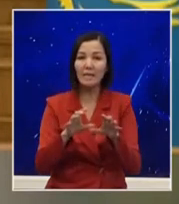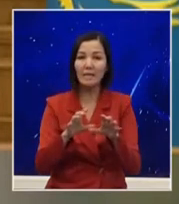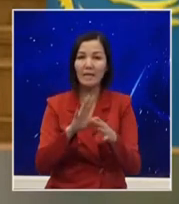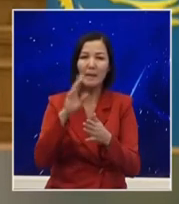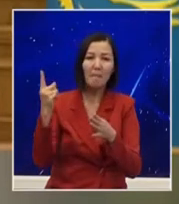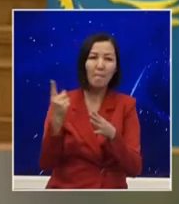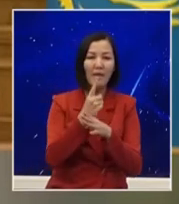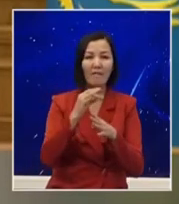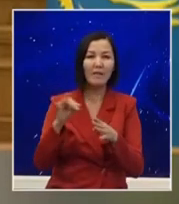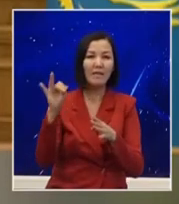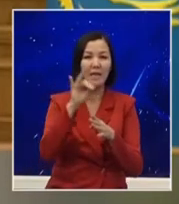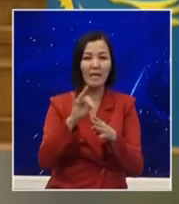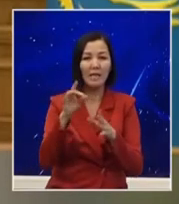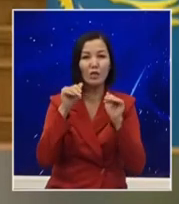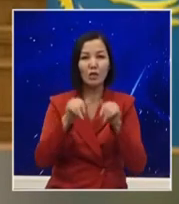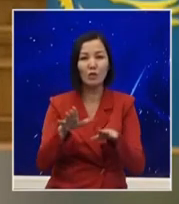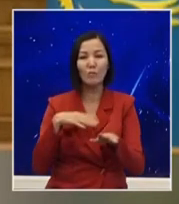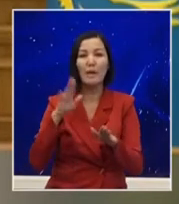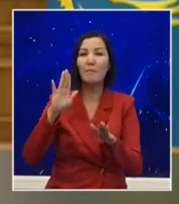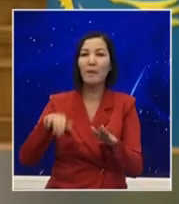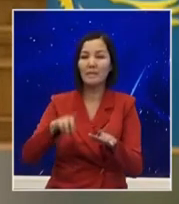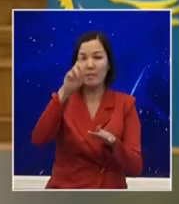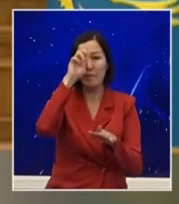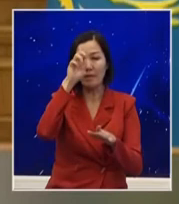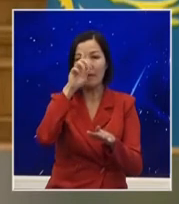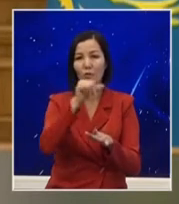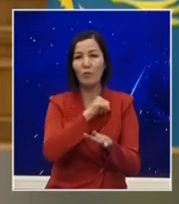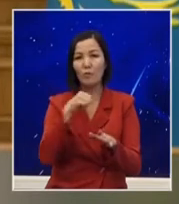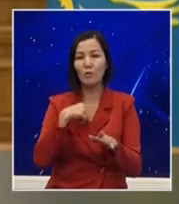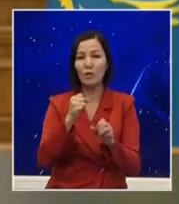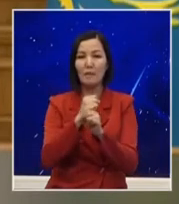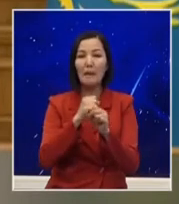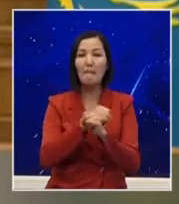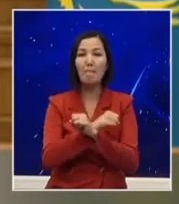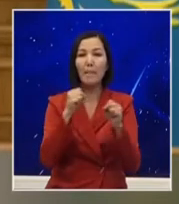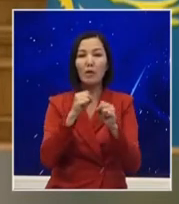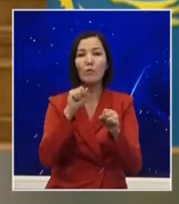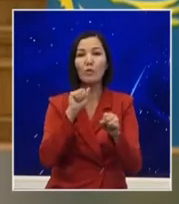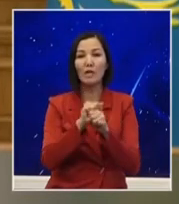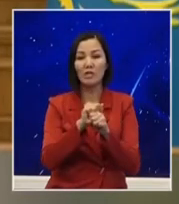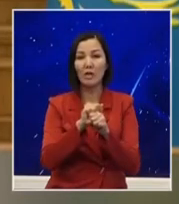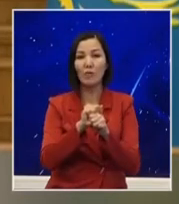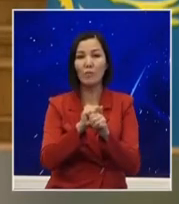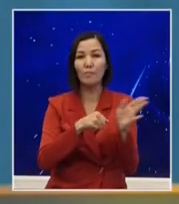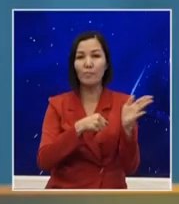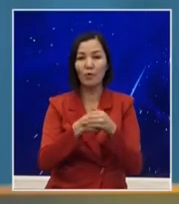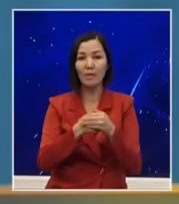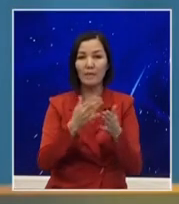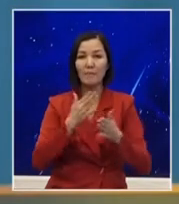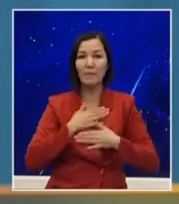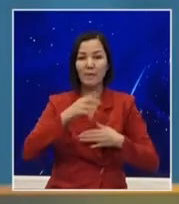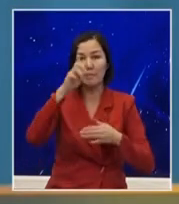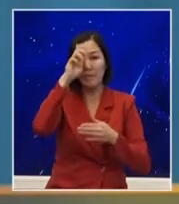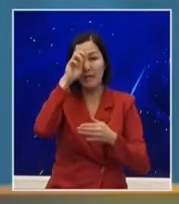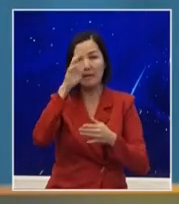ең алғашқы шешім болатын. Кейін басқа мемлекеттер де өз полигондарын жапты. Осылайша менің елімнің үлгісін басқа